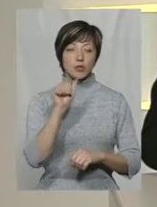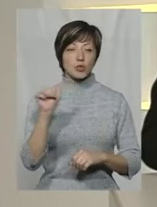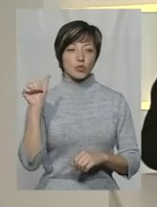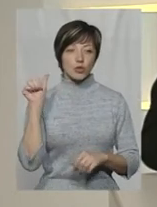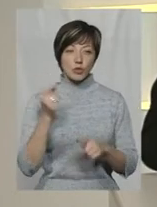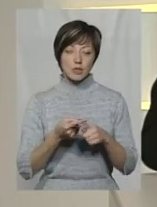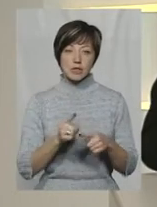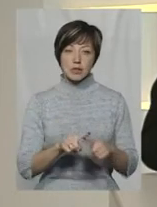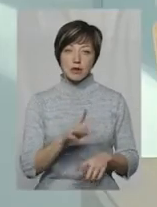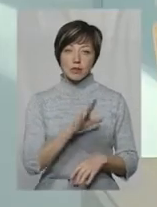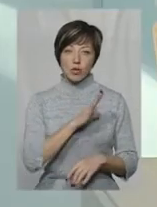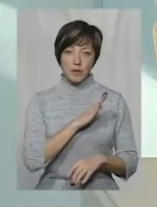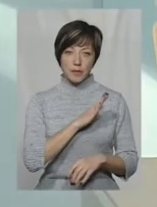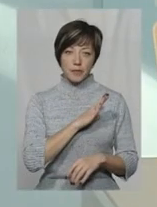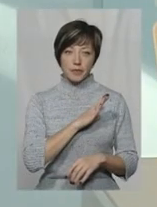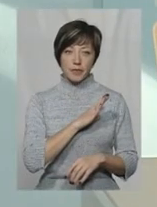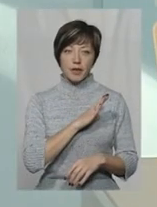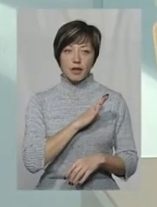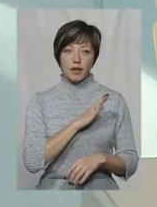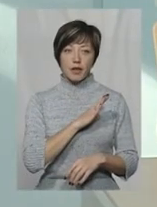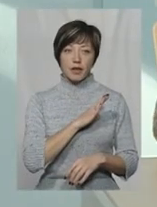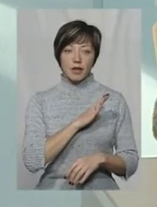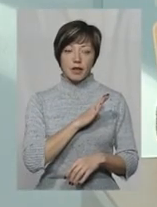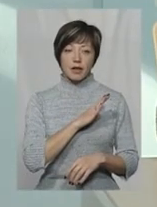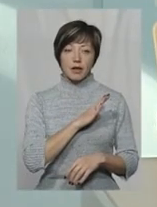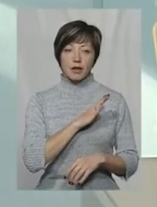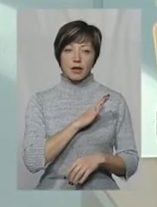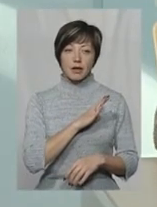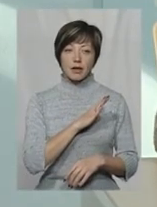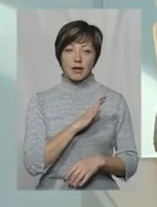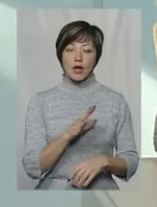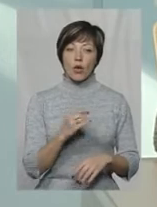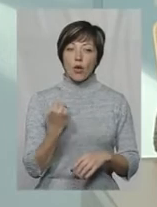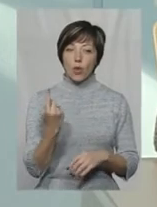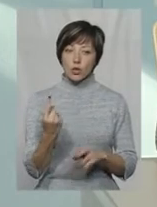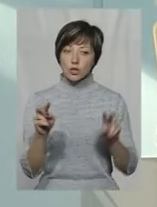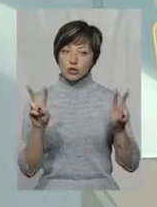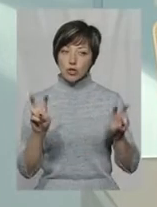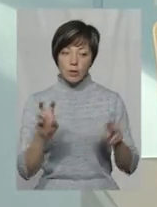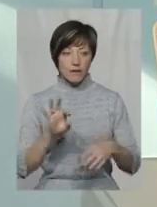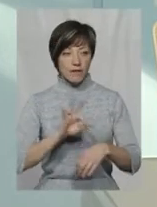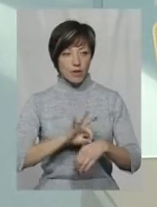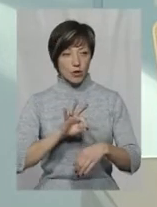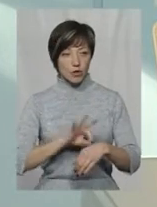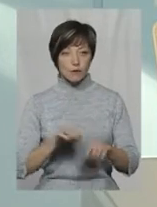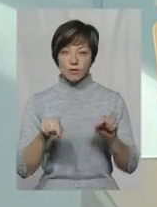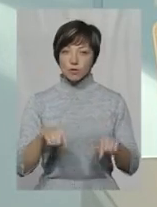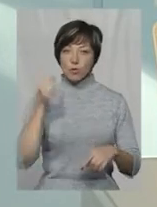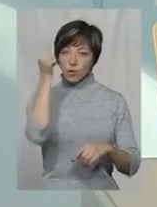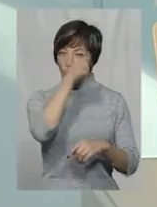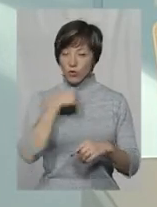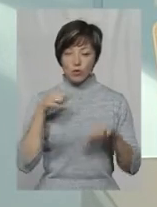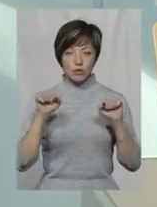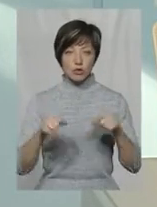це були і виробили імунітет, це були до одних штамів вірусів, а в цьому році